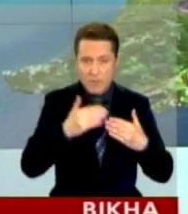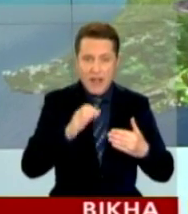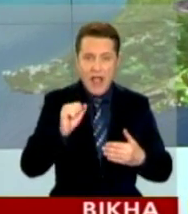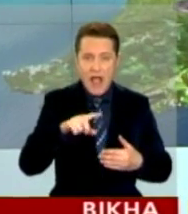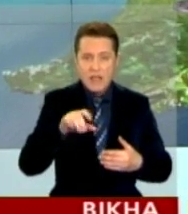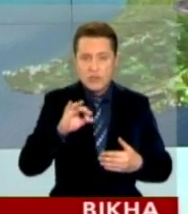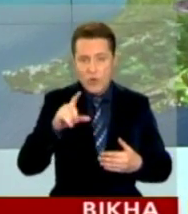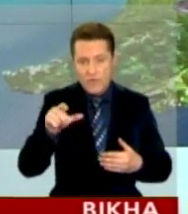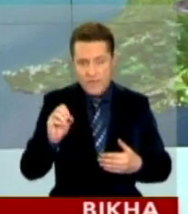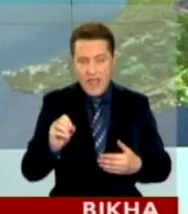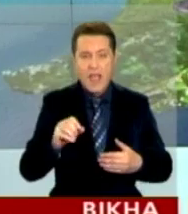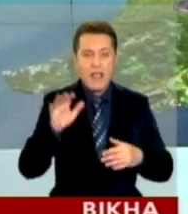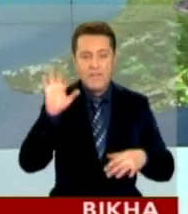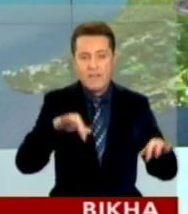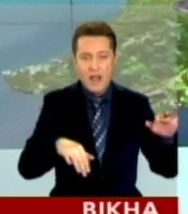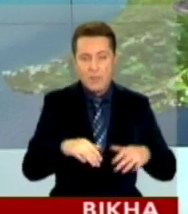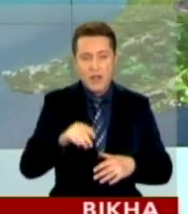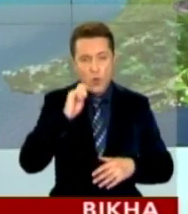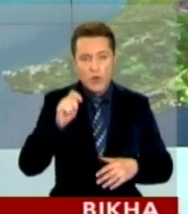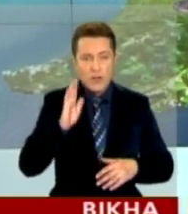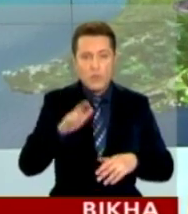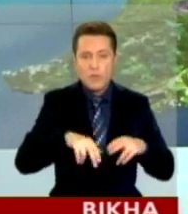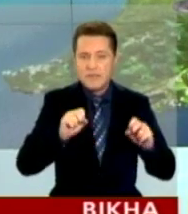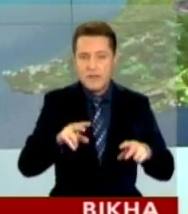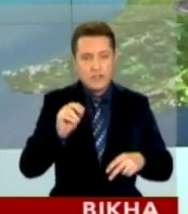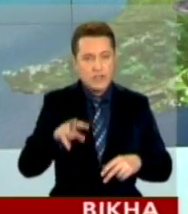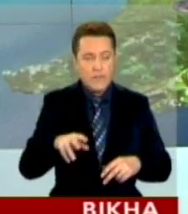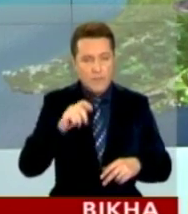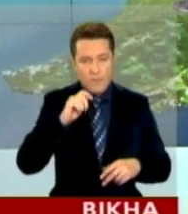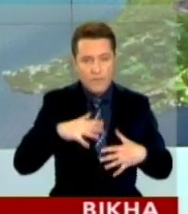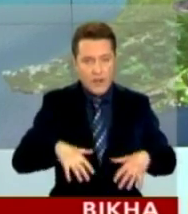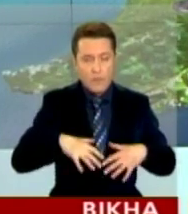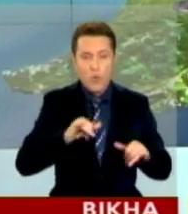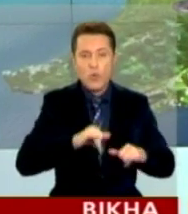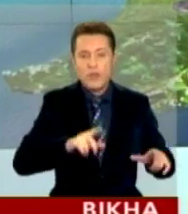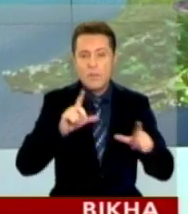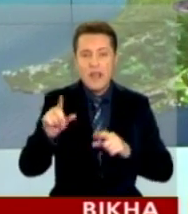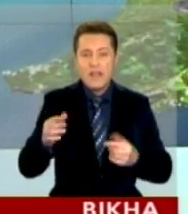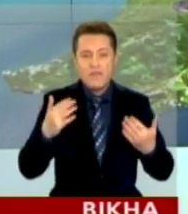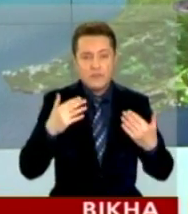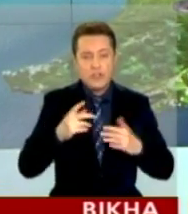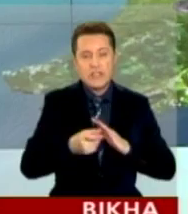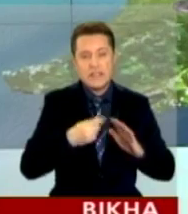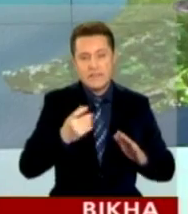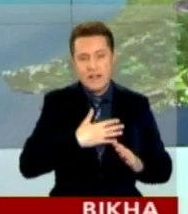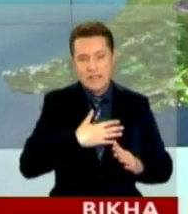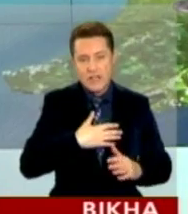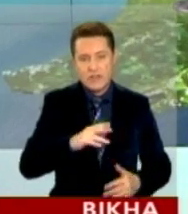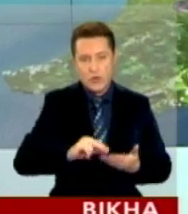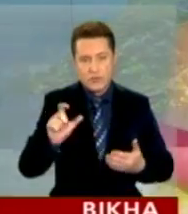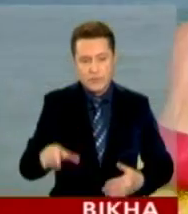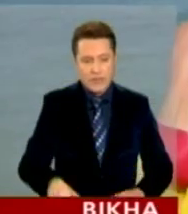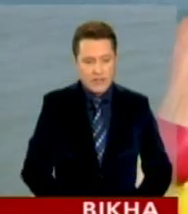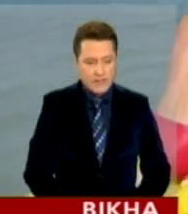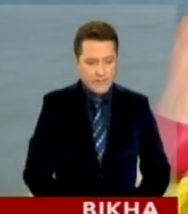Карпатах. Принаймні, там українцям буде безпечніше, ніж в Криму. То куди ж поїдуть відпочивати наші співвітчизники, дізнавалася Юлія Янчар.